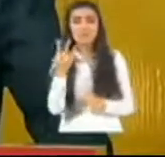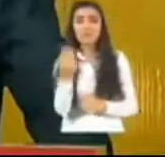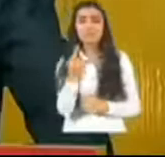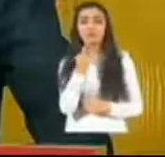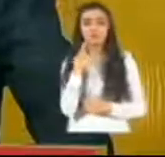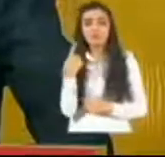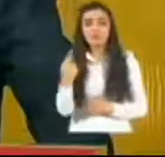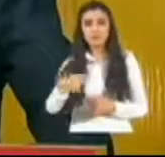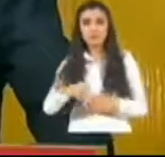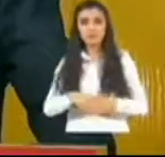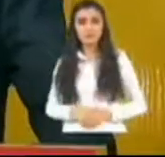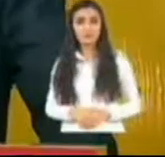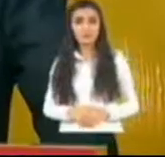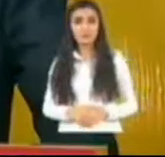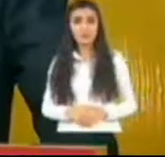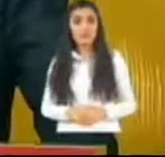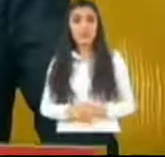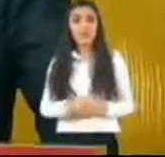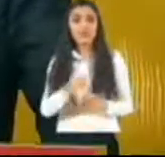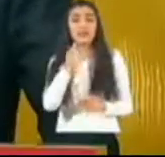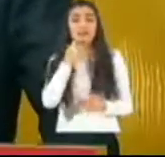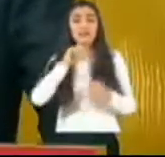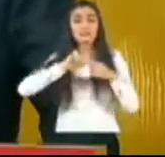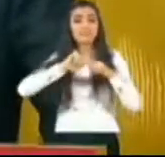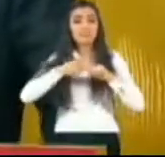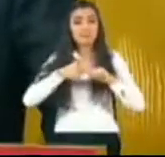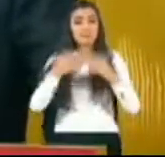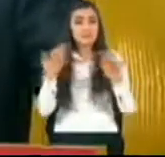olacaklardır. Dilleri kilitlenmiş,